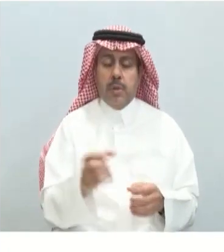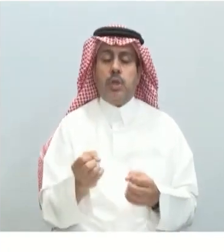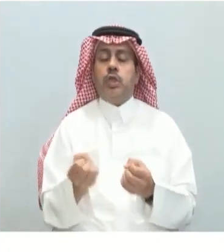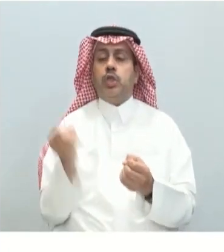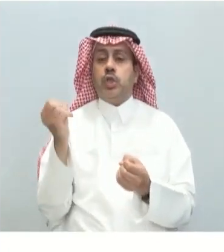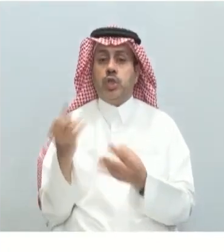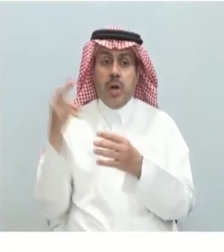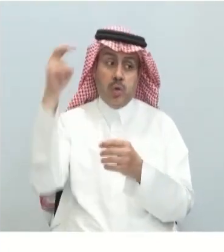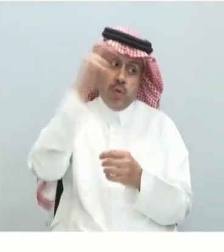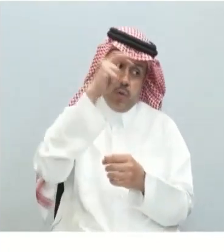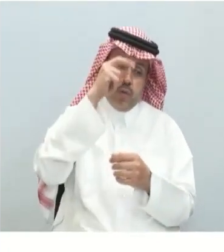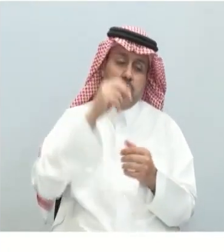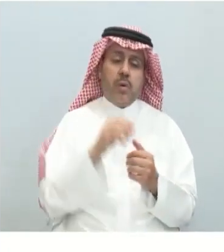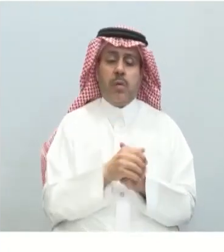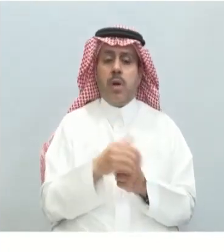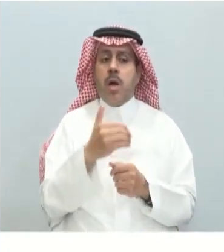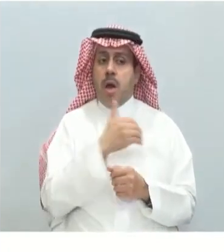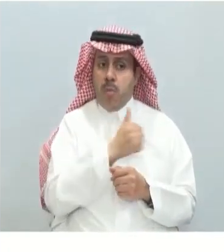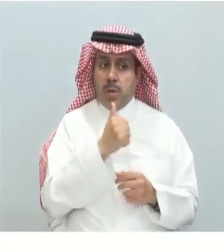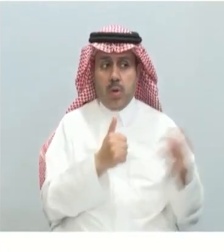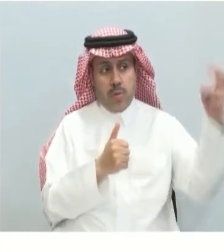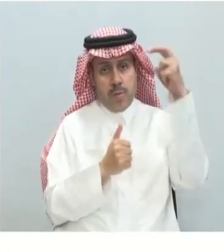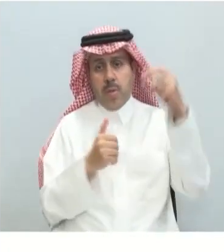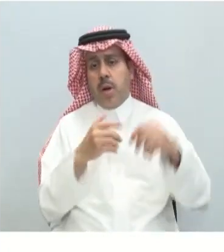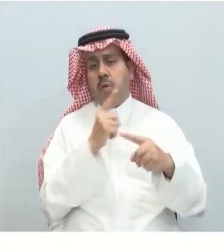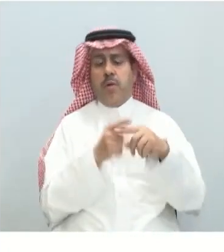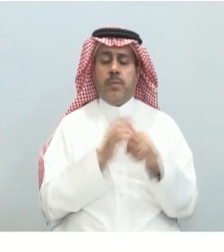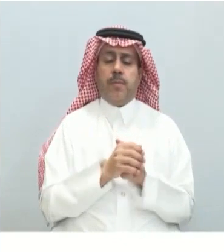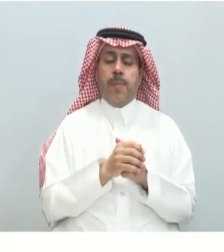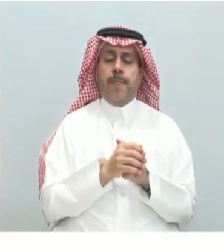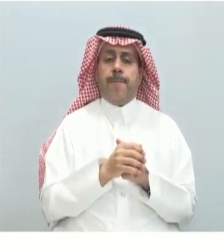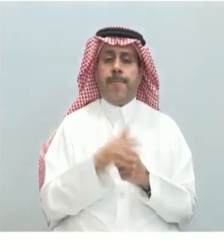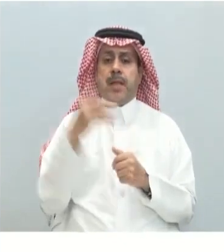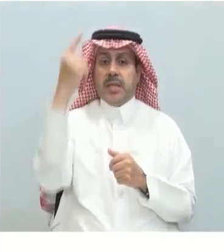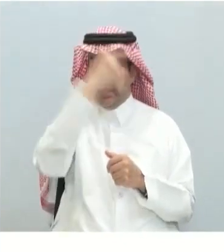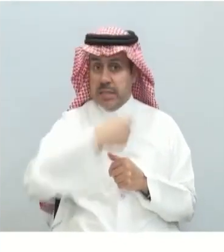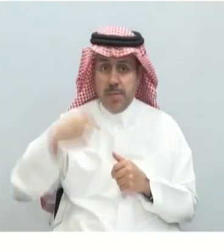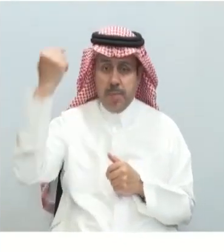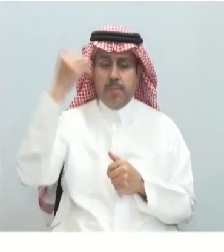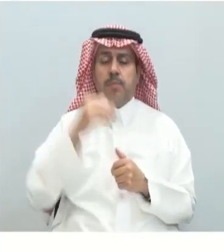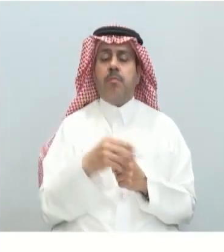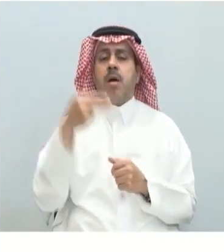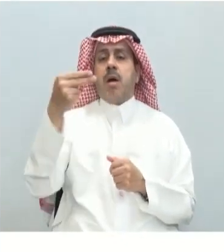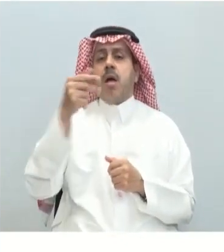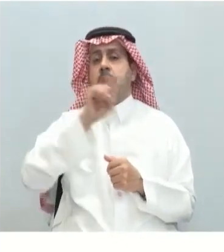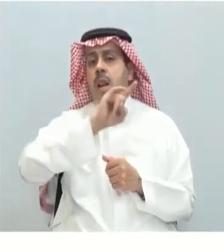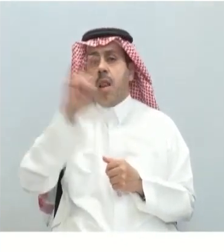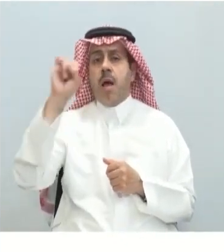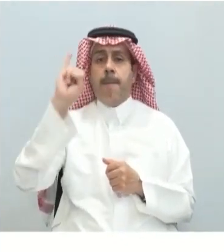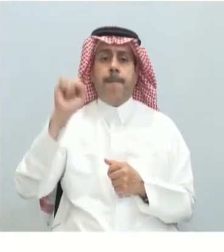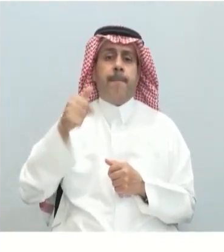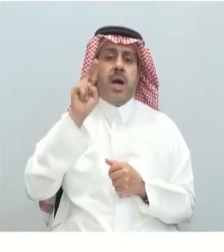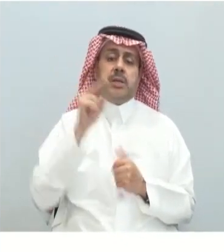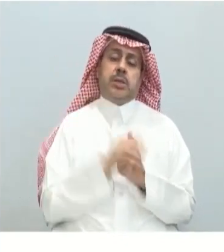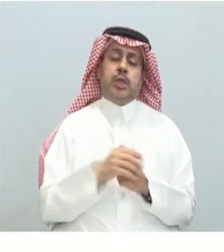واهل النار فيعرفون المؤمنين من الكفار بعلامات اي بسيماهم فلكل منهم علامات